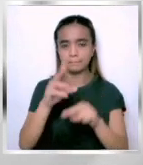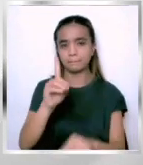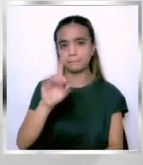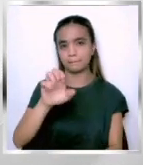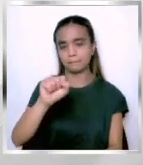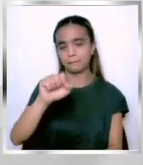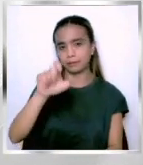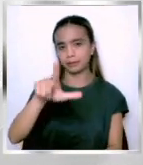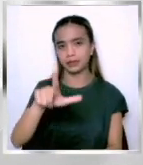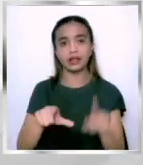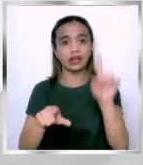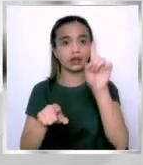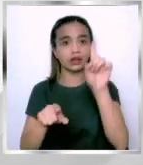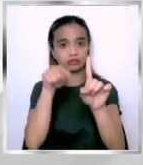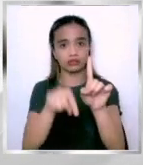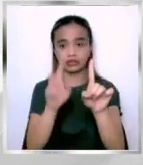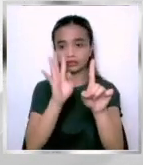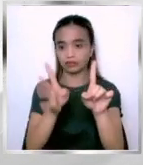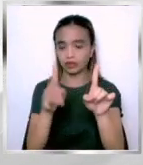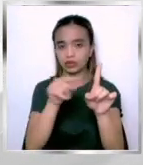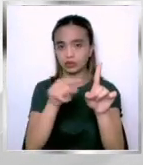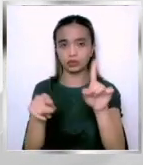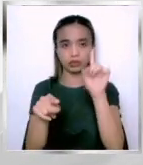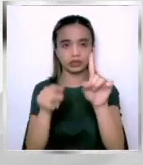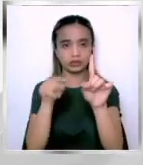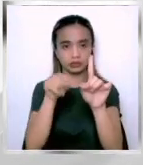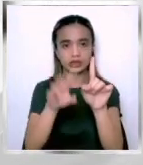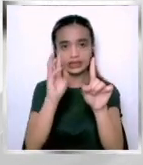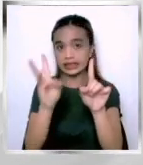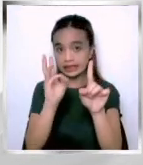40 centavos hanggang 1 peso and 60 centavos